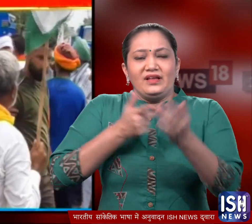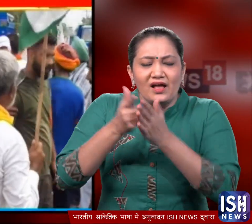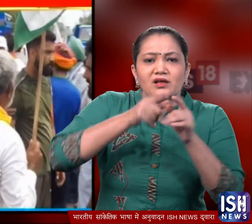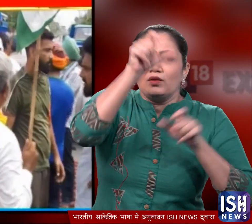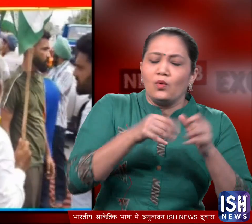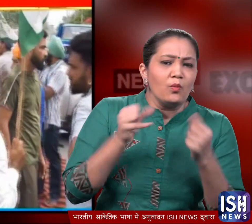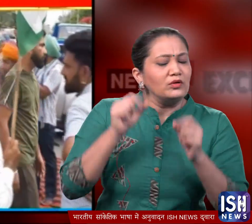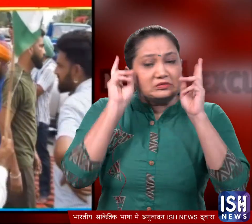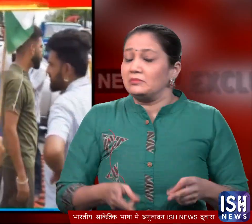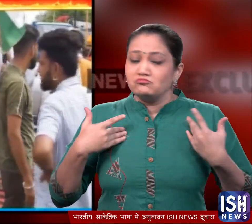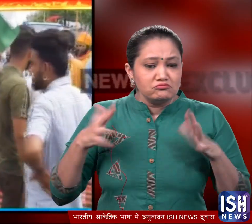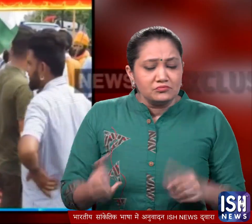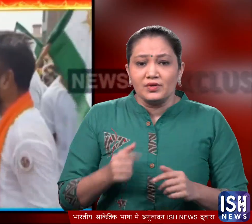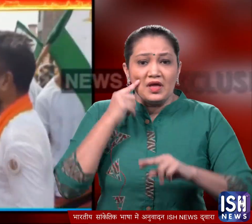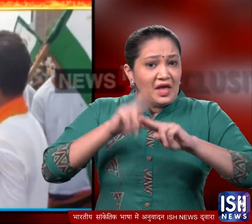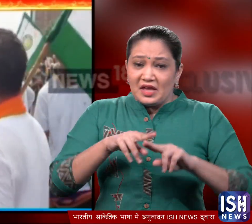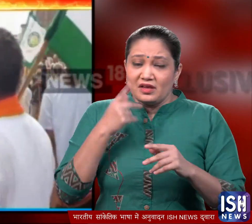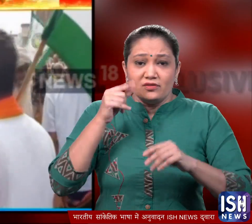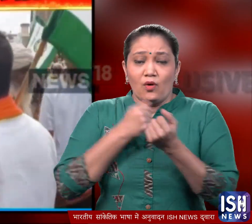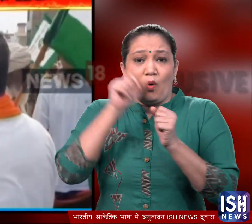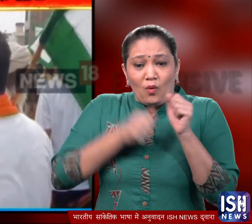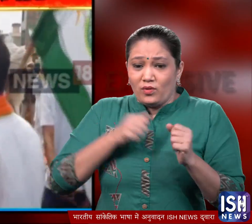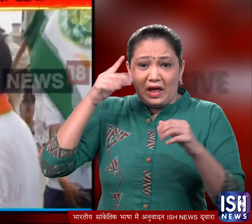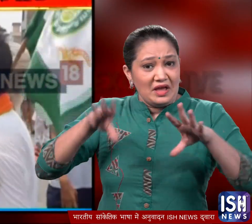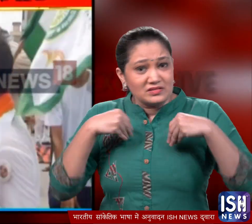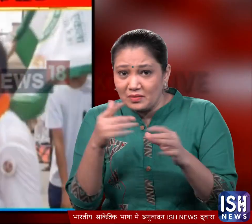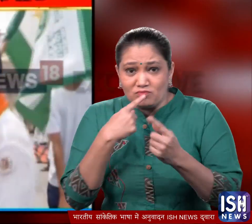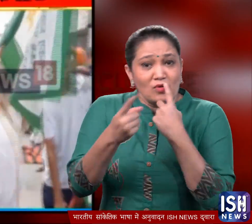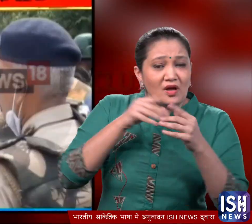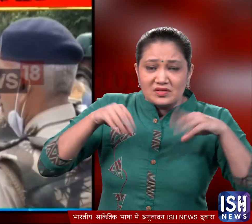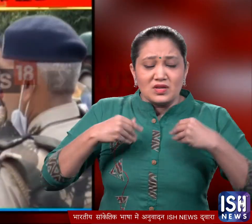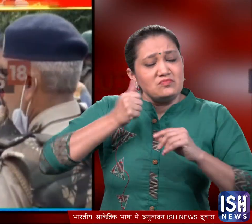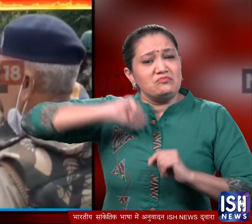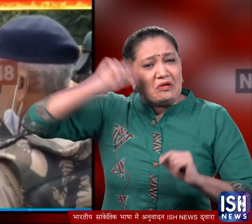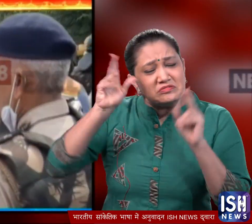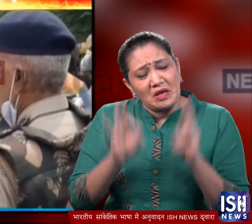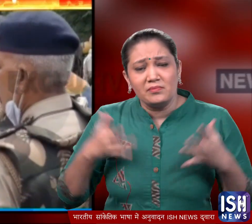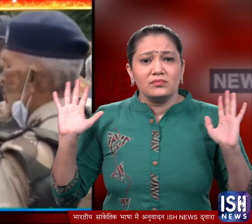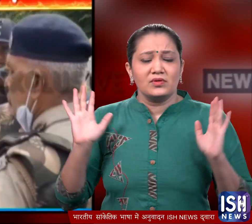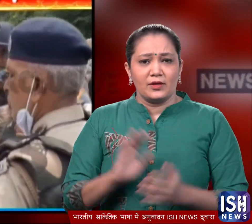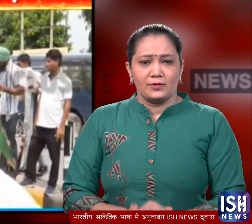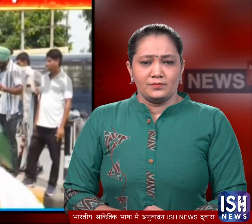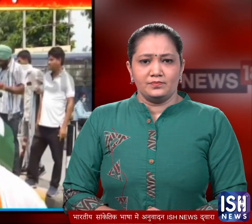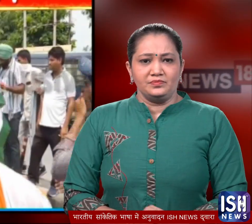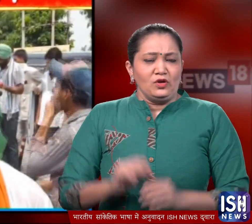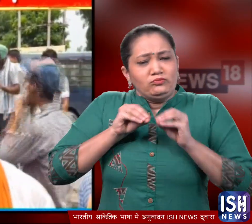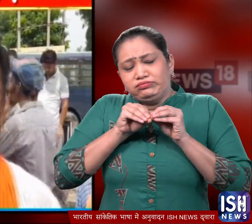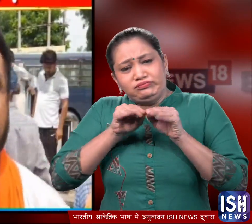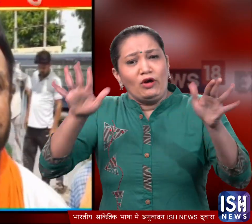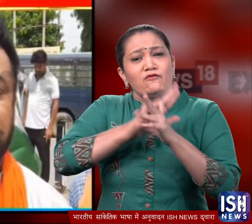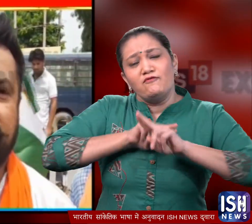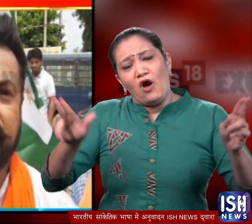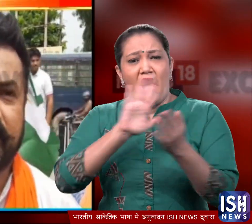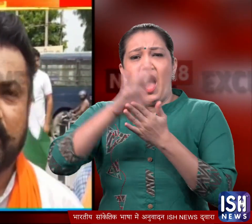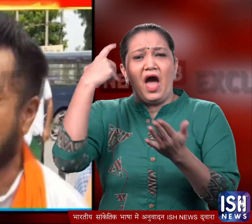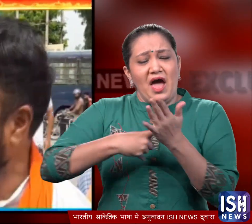हालांकि उन किसानों की मांग जस की तस बनी रही। उन्होंने चेतावनी दी कि अगर उनकी बात नहीं मानी गई तो विरोध की आग फैलती चली जाएगी। धीरे धीरे हम पूरे